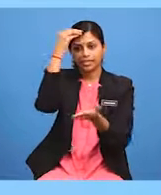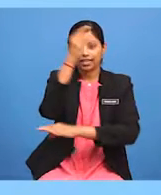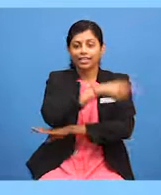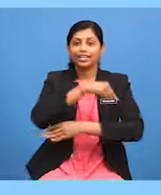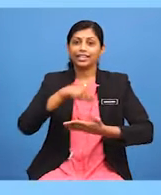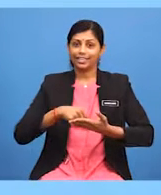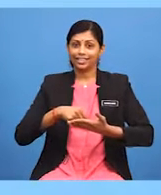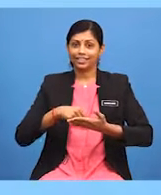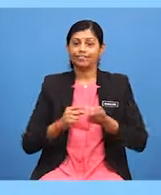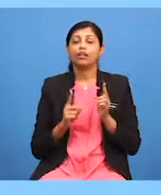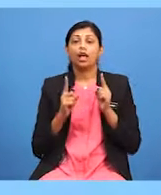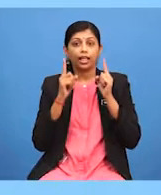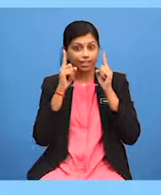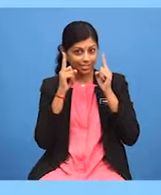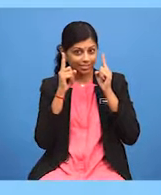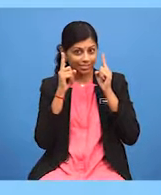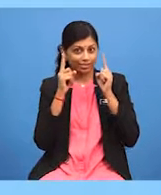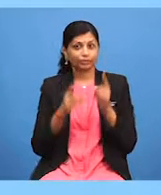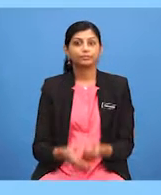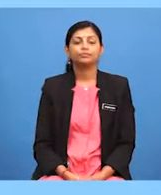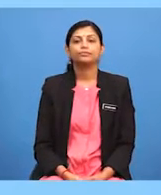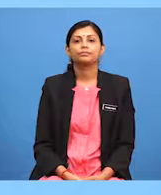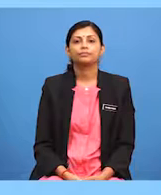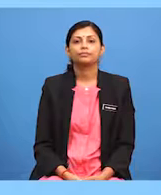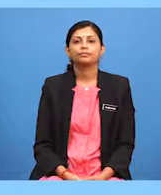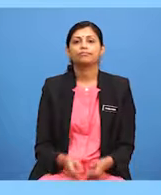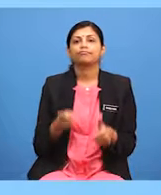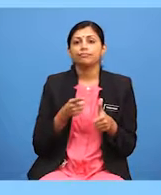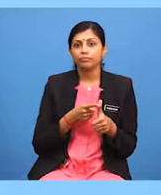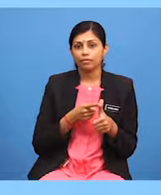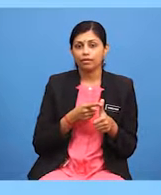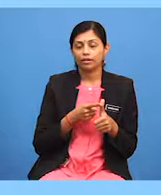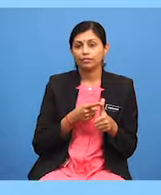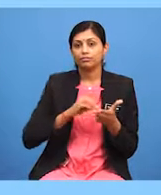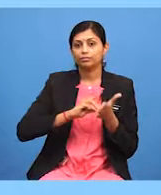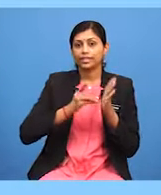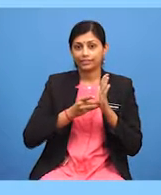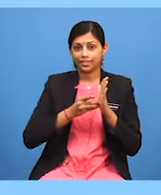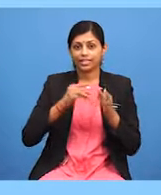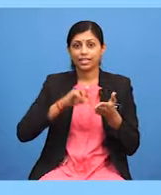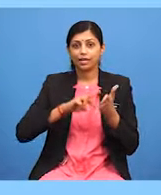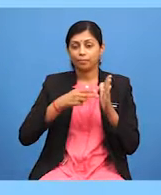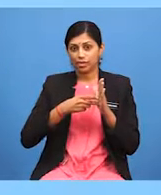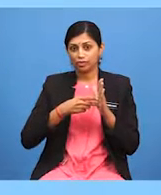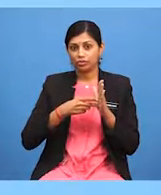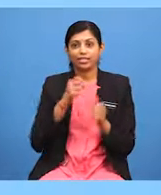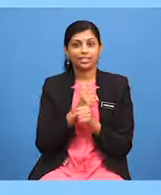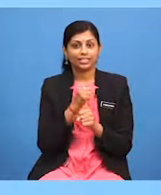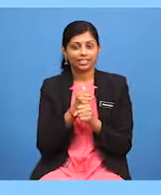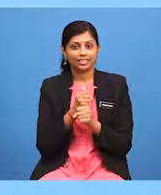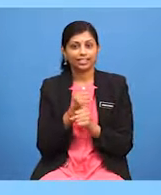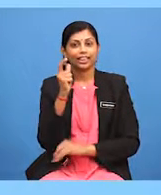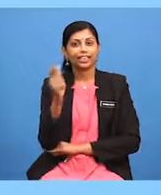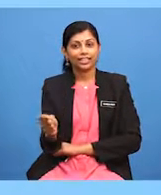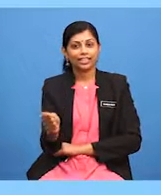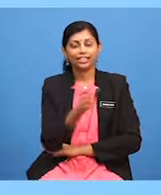adalah seperti berikut. Pertama, mendefinisikan maksud kerja,